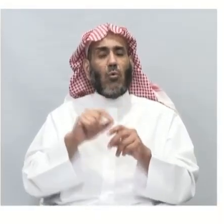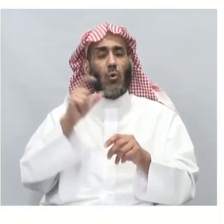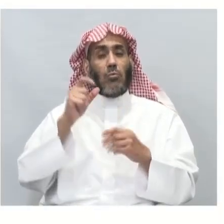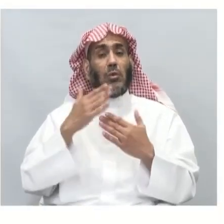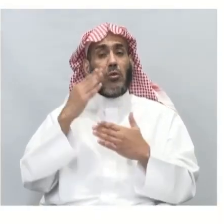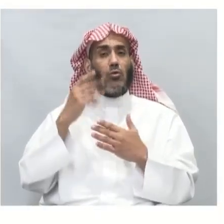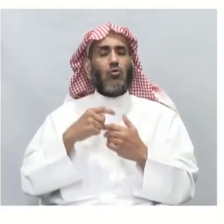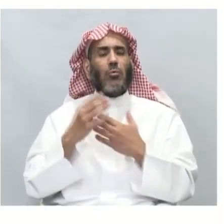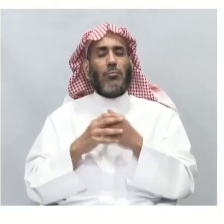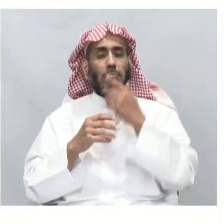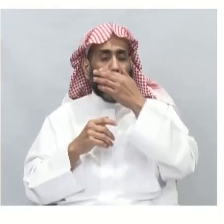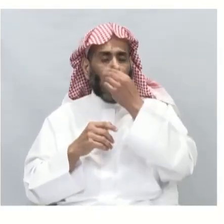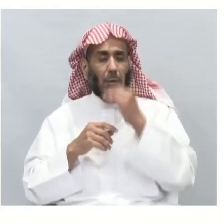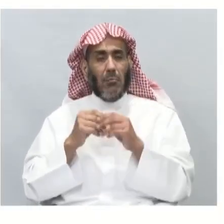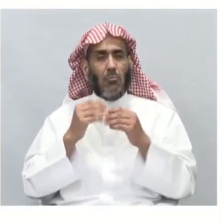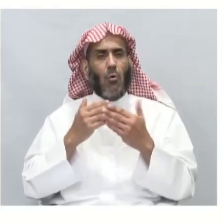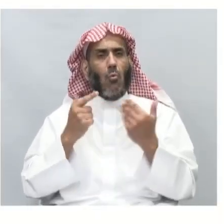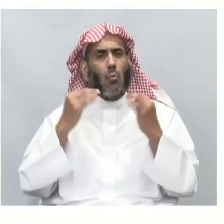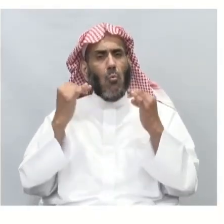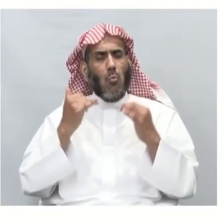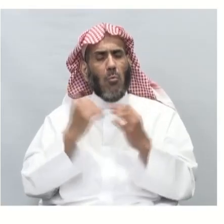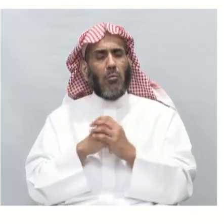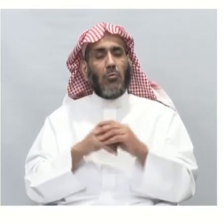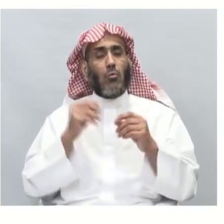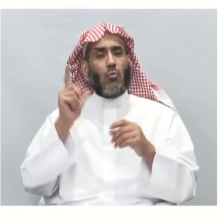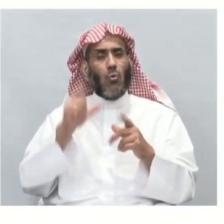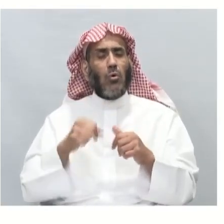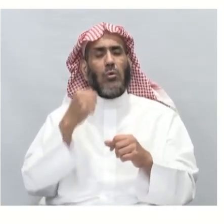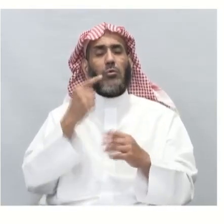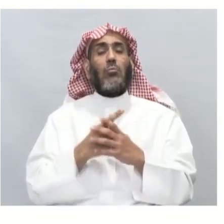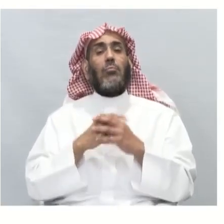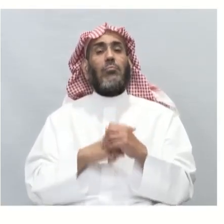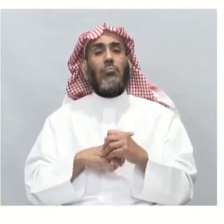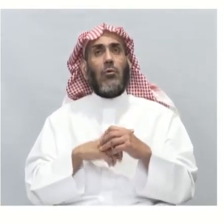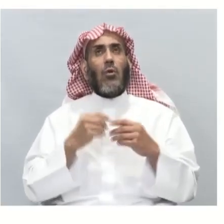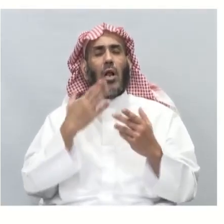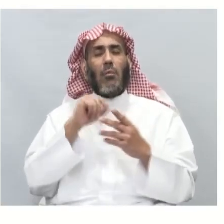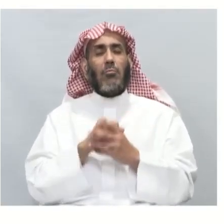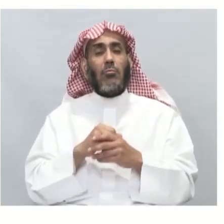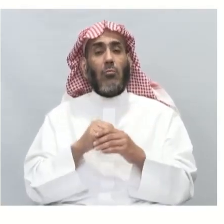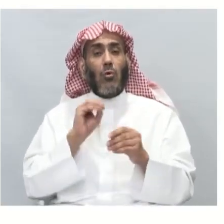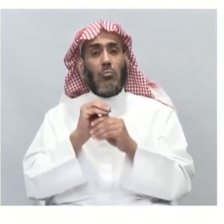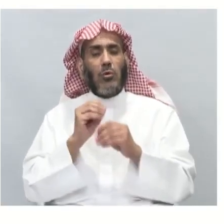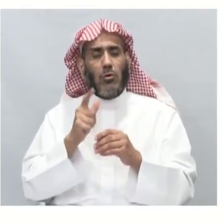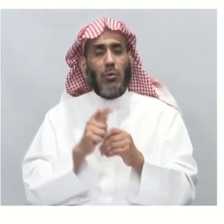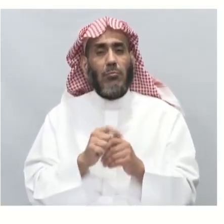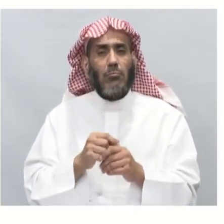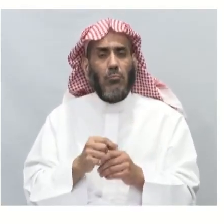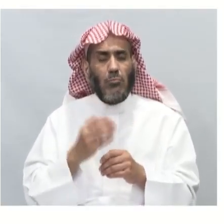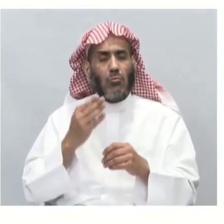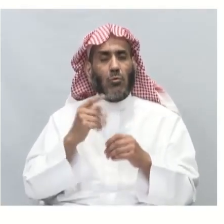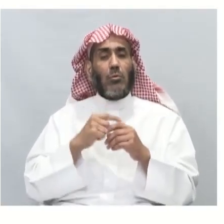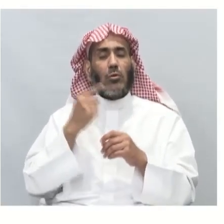الجمعه وهذه من المراسم التي نراها كل اسبوع ولله الحمد خطبه الجمعه من الخطب